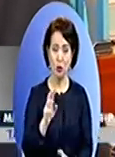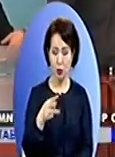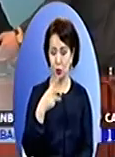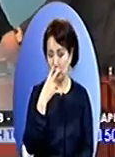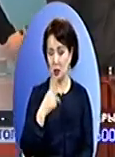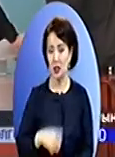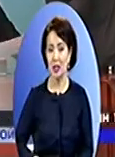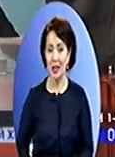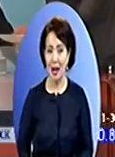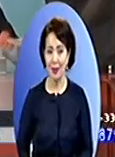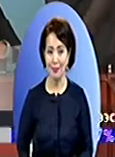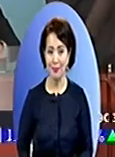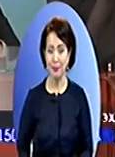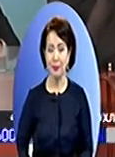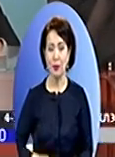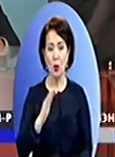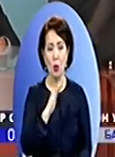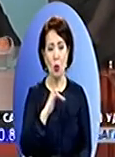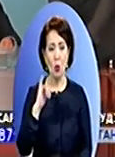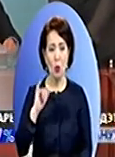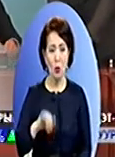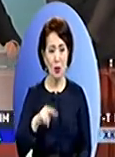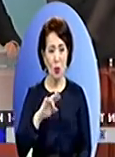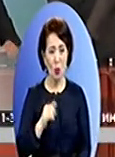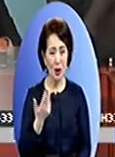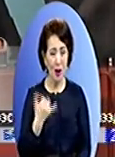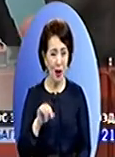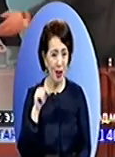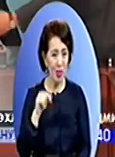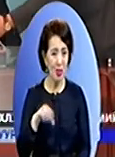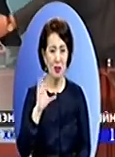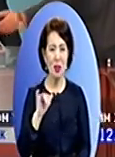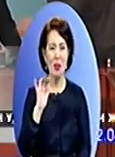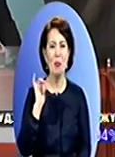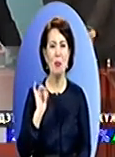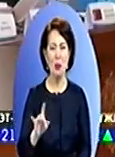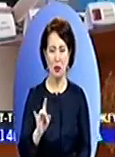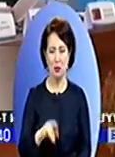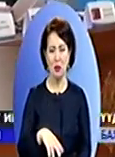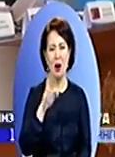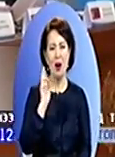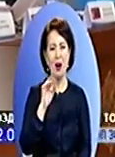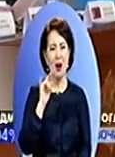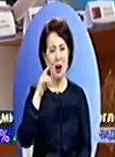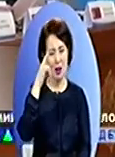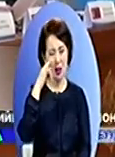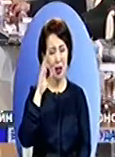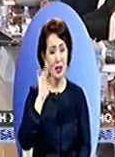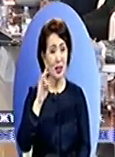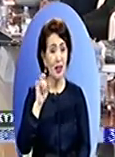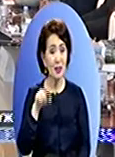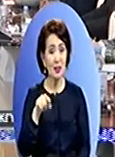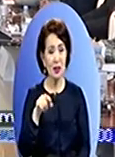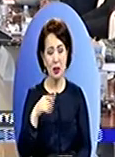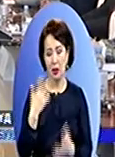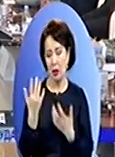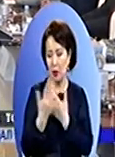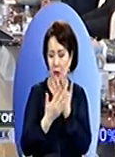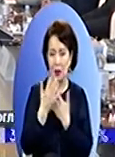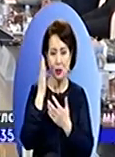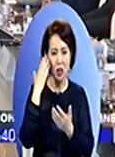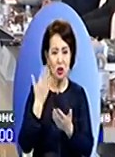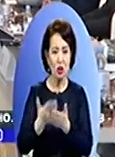байгаа. Харин уул уурхайн салбарын тухайд Казахстанны хөрөнгө оруулалт хөгжлийн яамт 2 асуудлаар хамтран ажиллах талаар санал солилцлоо. Эхний